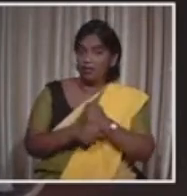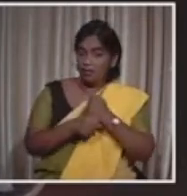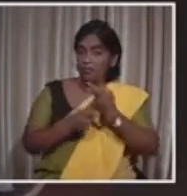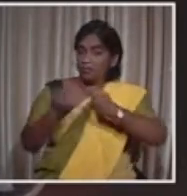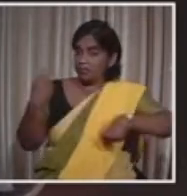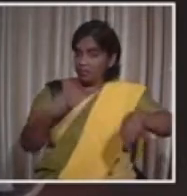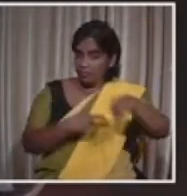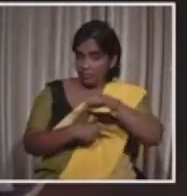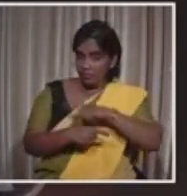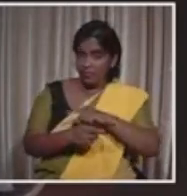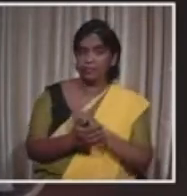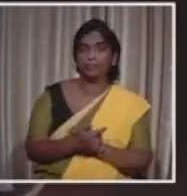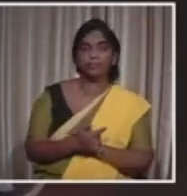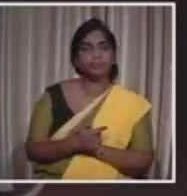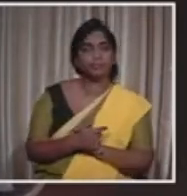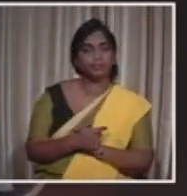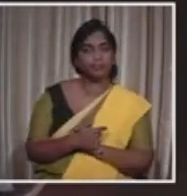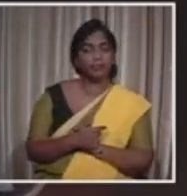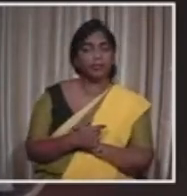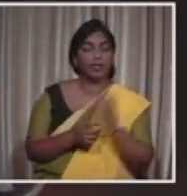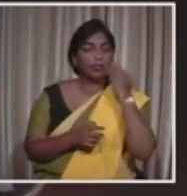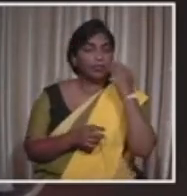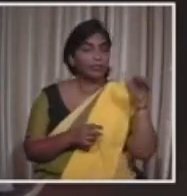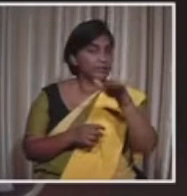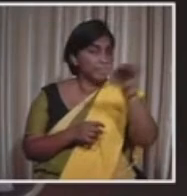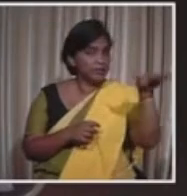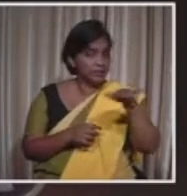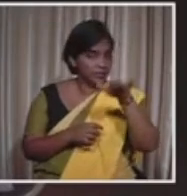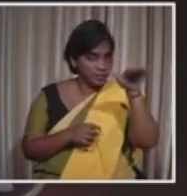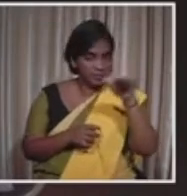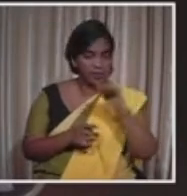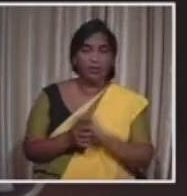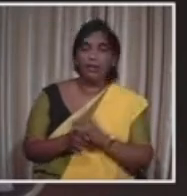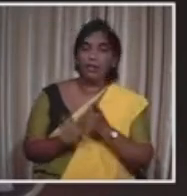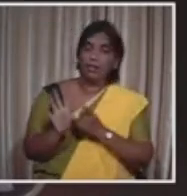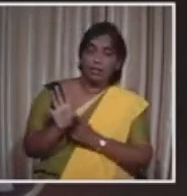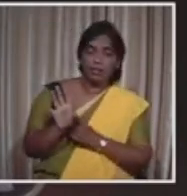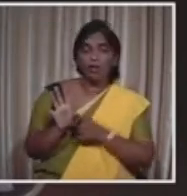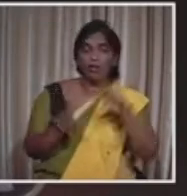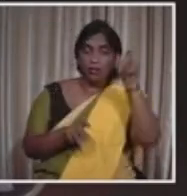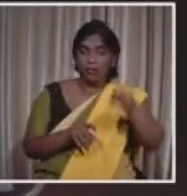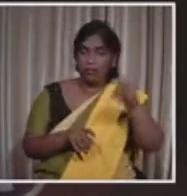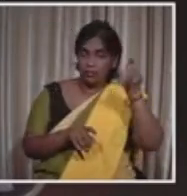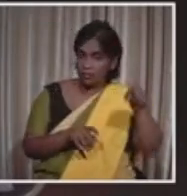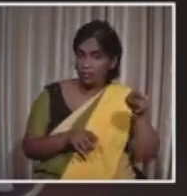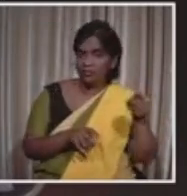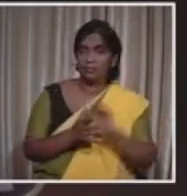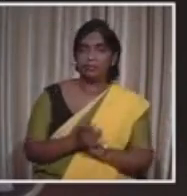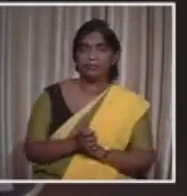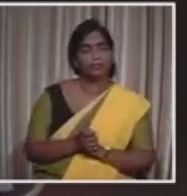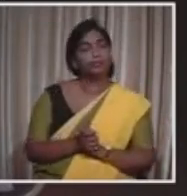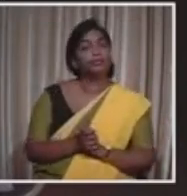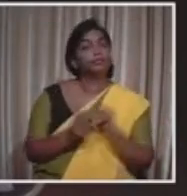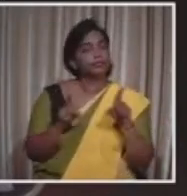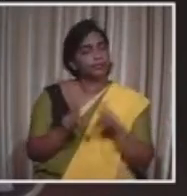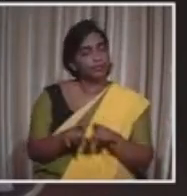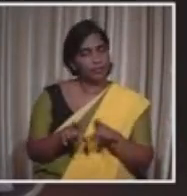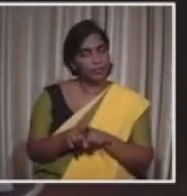තුල සිවිල් සමාජයේ තරුණ පරපුර ජී පරපුර ඒ